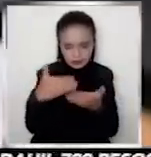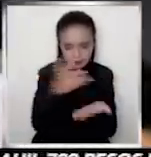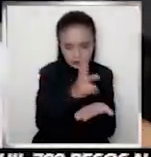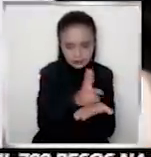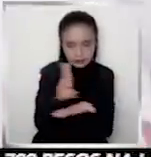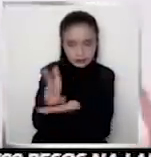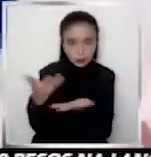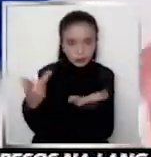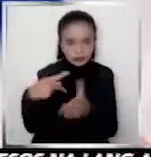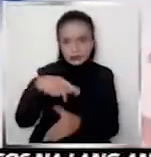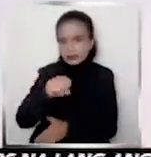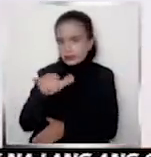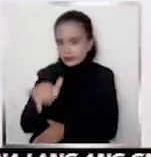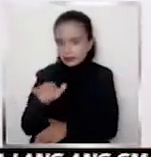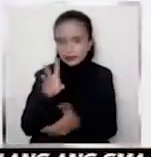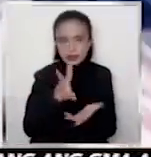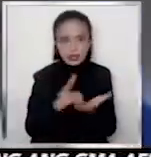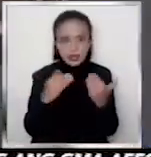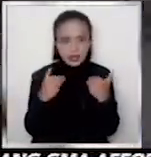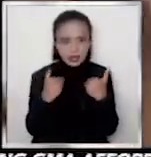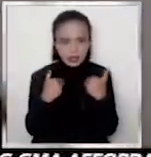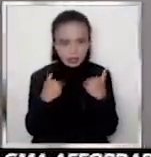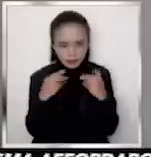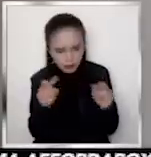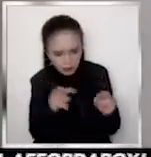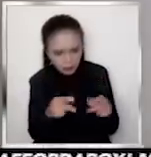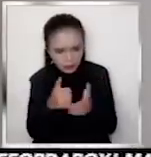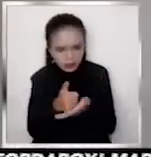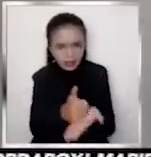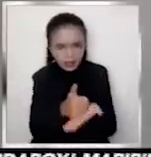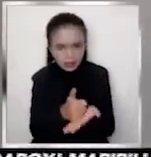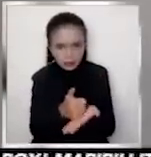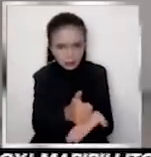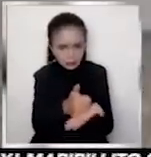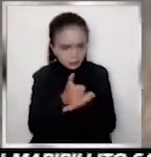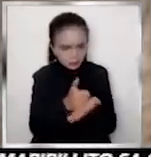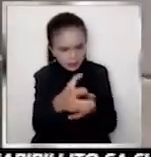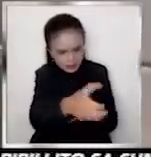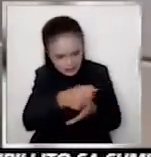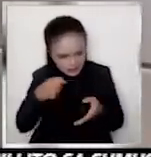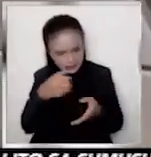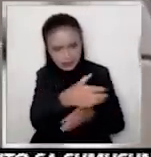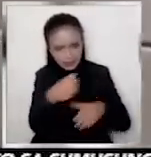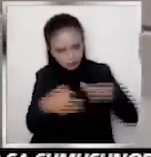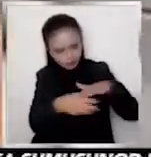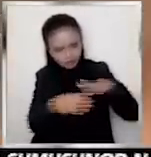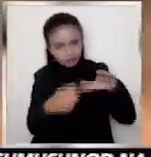City na tila may pinagtutulungang kunin sa ilalim ng kotse.